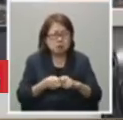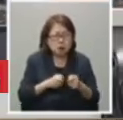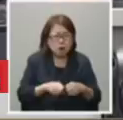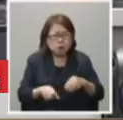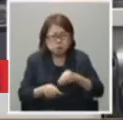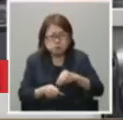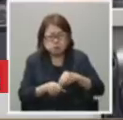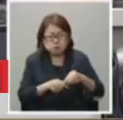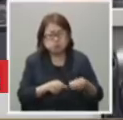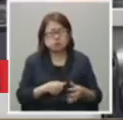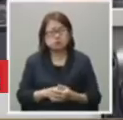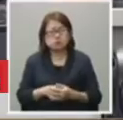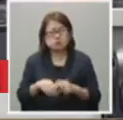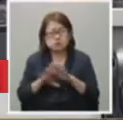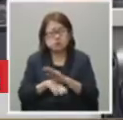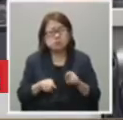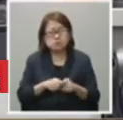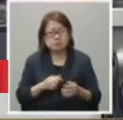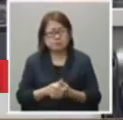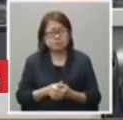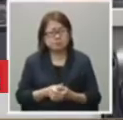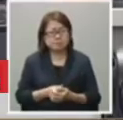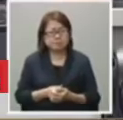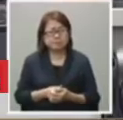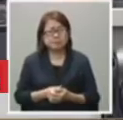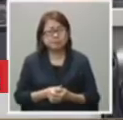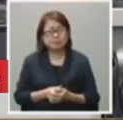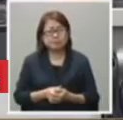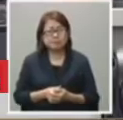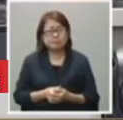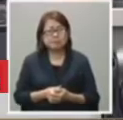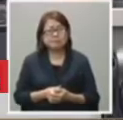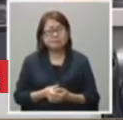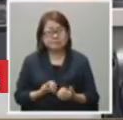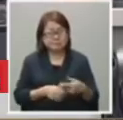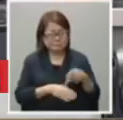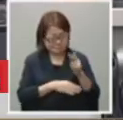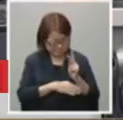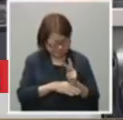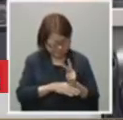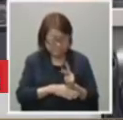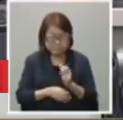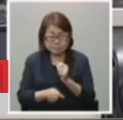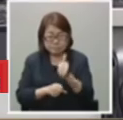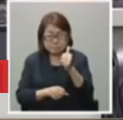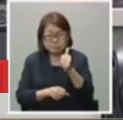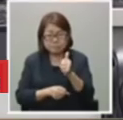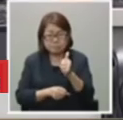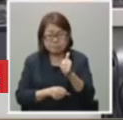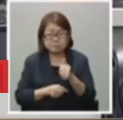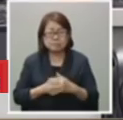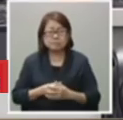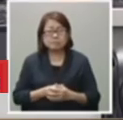กดคันเร่งแบบเอาหินกดเท้าไว้ครับท่านประธานที่เคารพครับไหวเหรอครับ